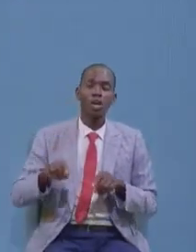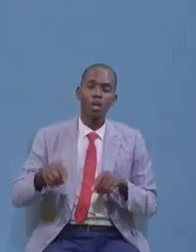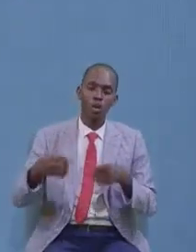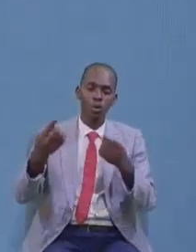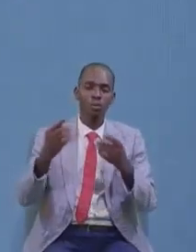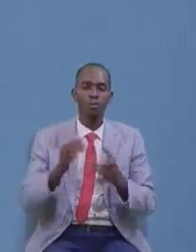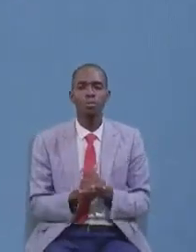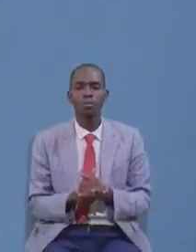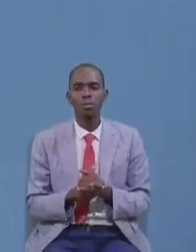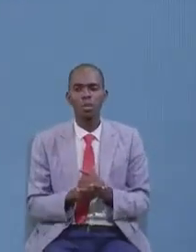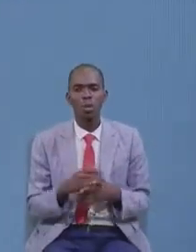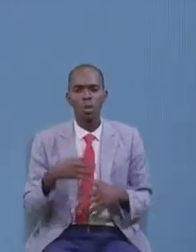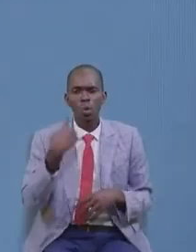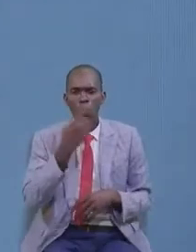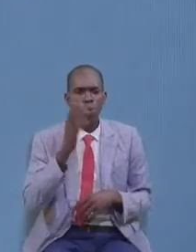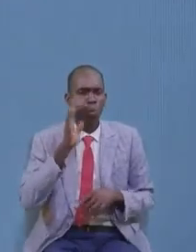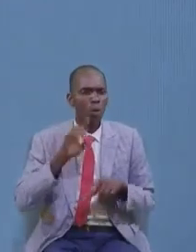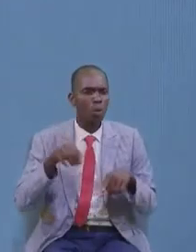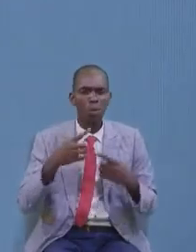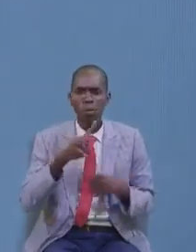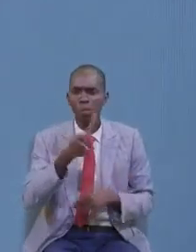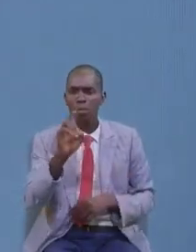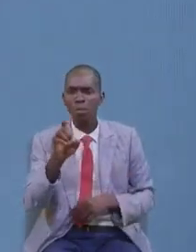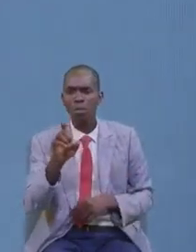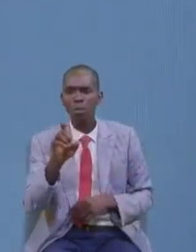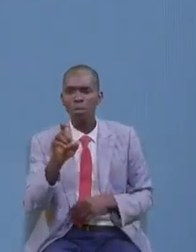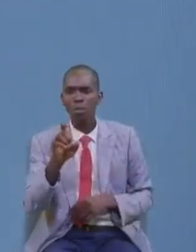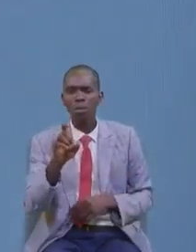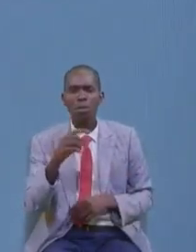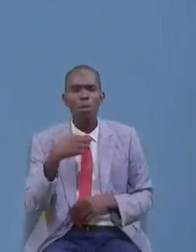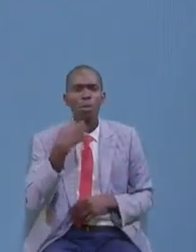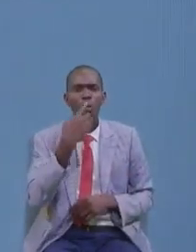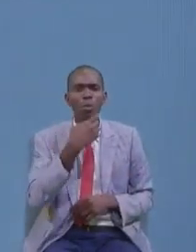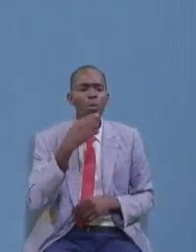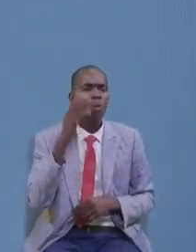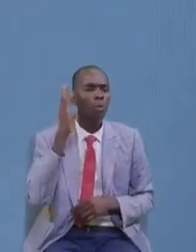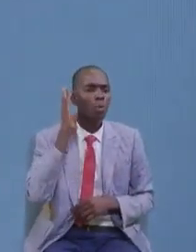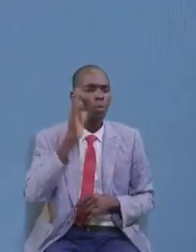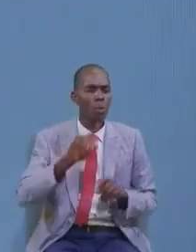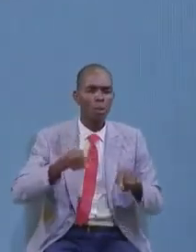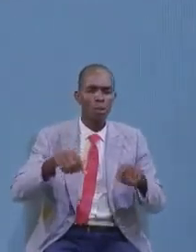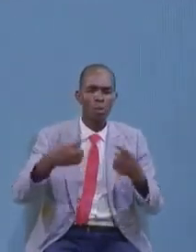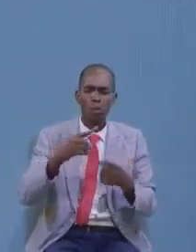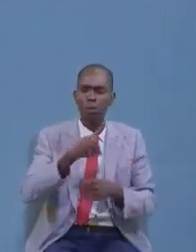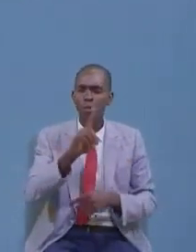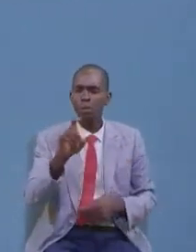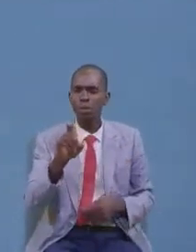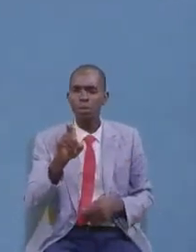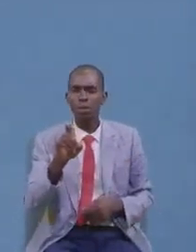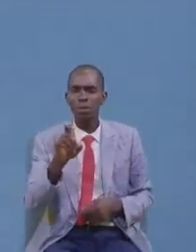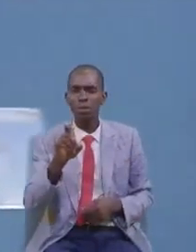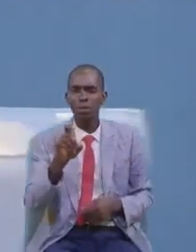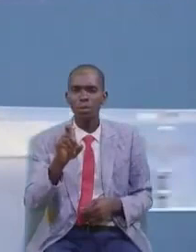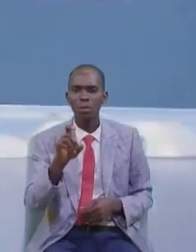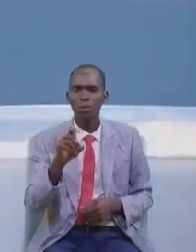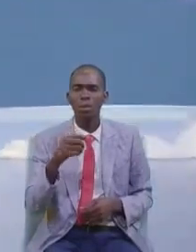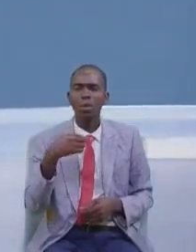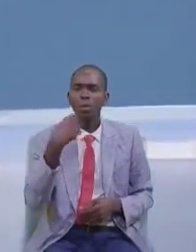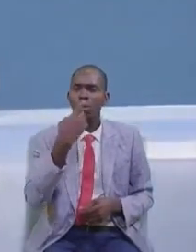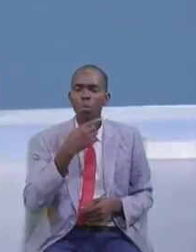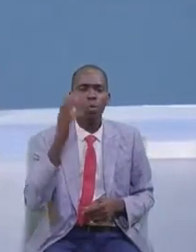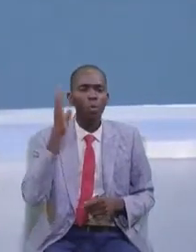దేవుడు. Who will go? మన గురి ఎవరు? Who will go? ఎవరు వెళ్తారు? Who will